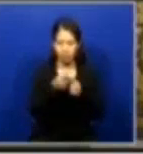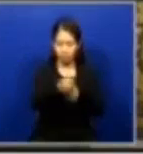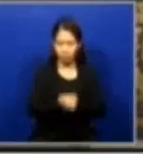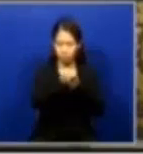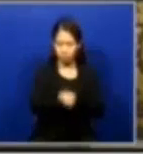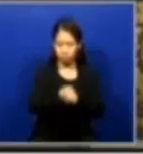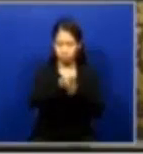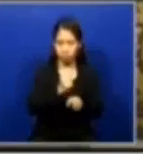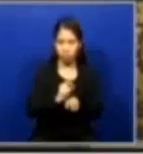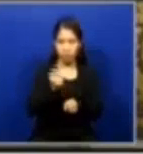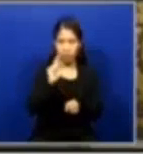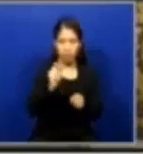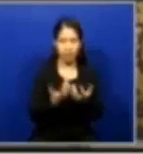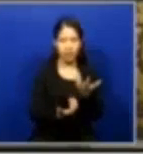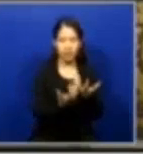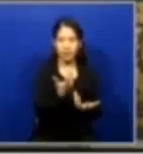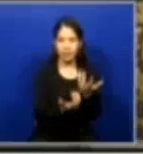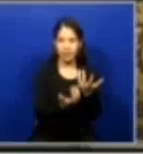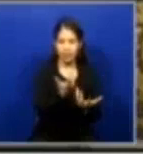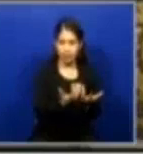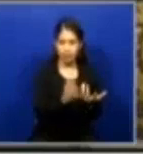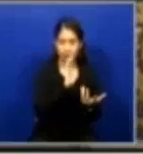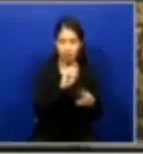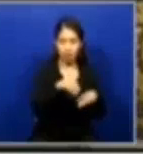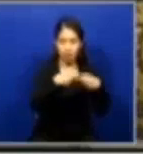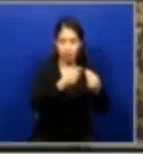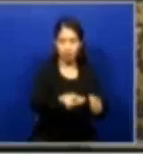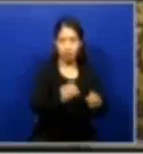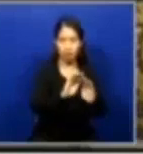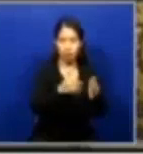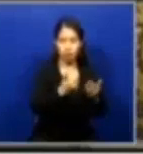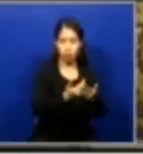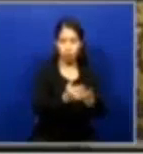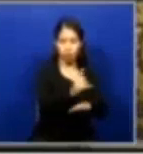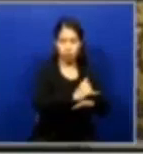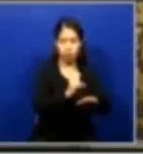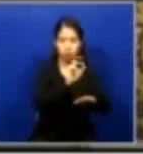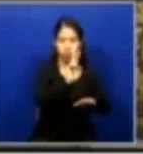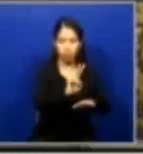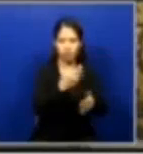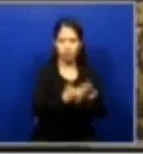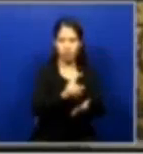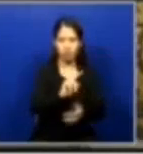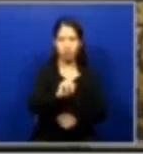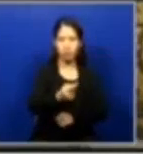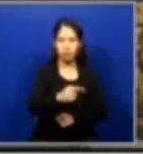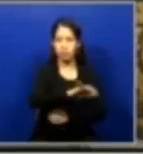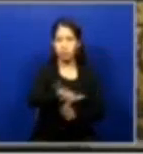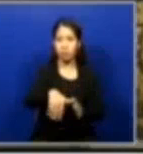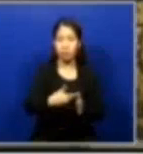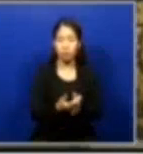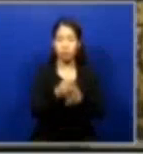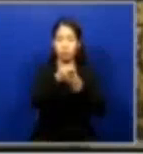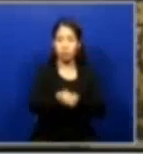การไปปลูกหญ้าเนเปียให้ครอบครัวละ2ไร่ใช้เงินไป10,000ทั้งหมดเนี่ยกับเกษตรก